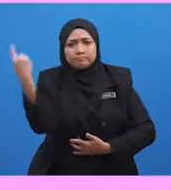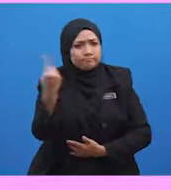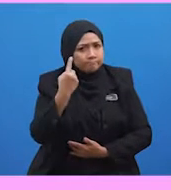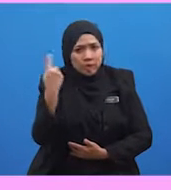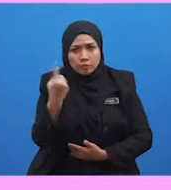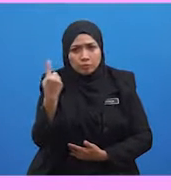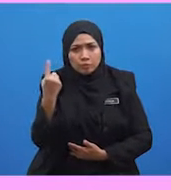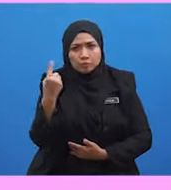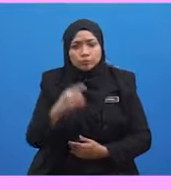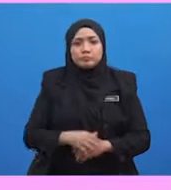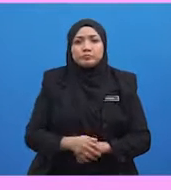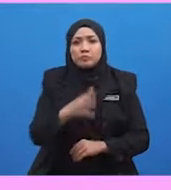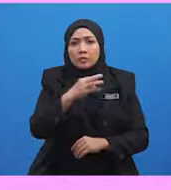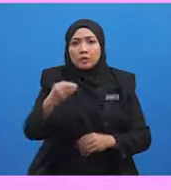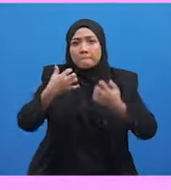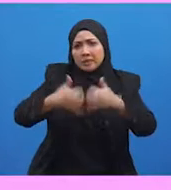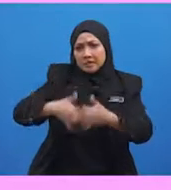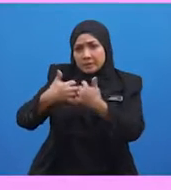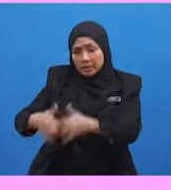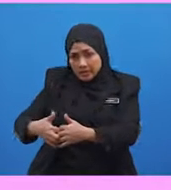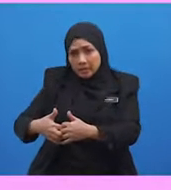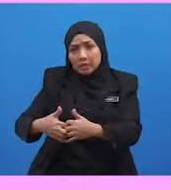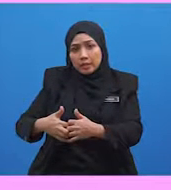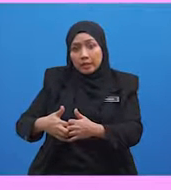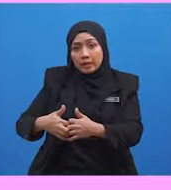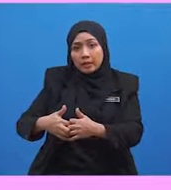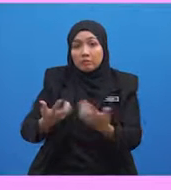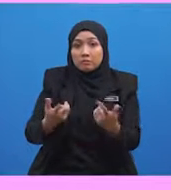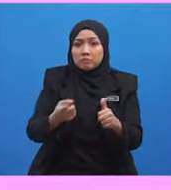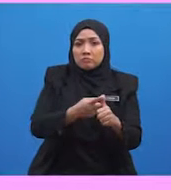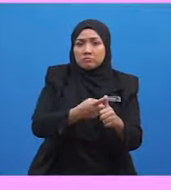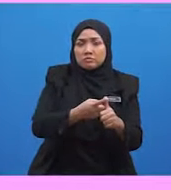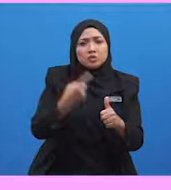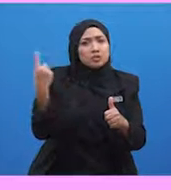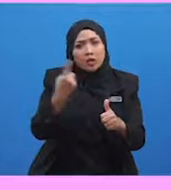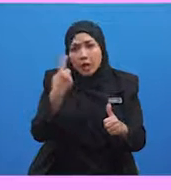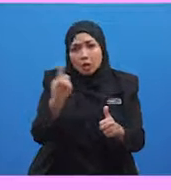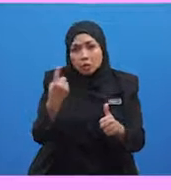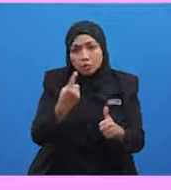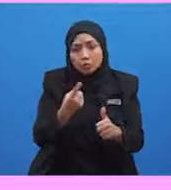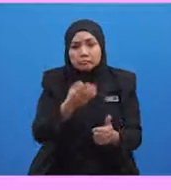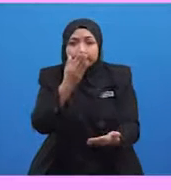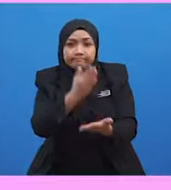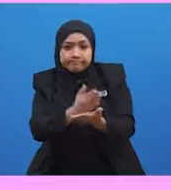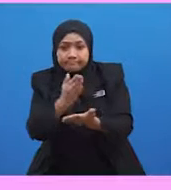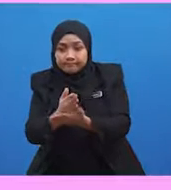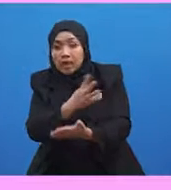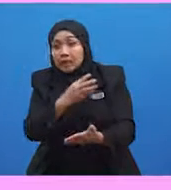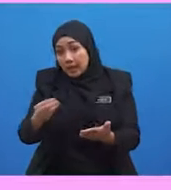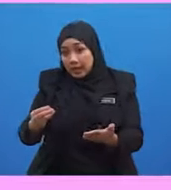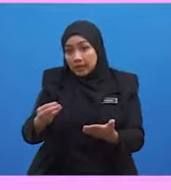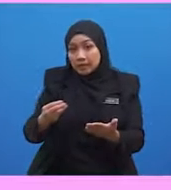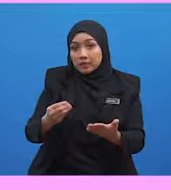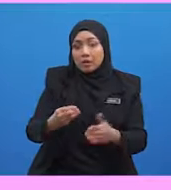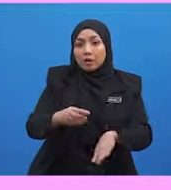sebab sampingan mesin pula ialah mesin yang kerap tergendala dan penggunaan